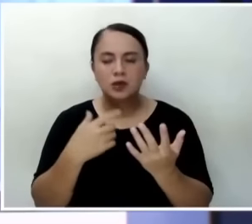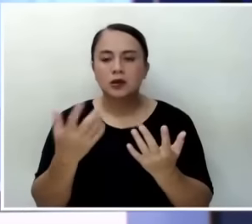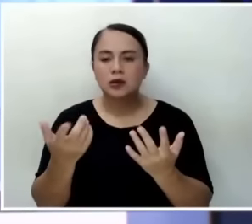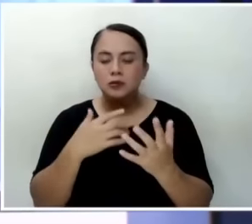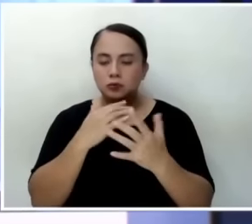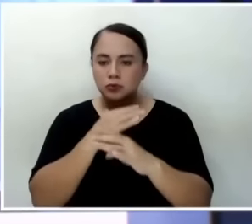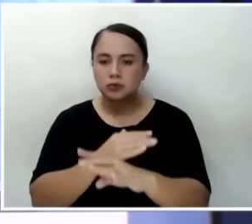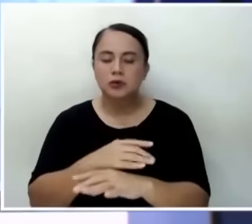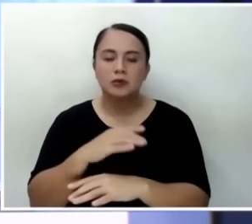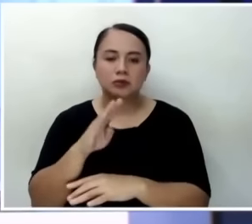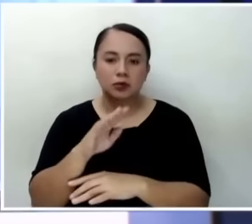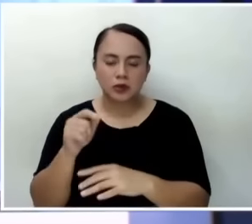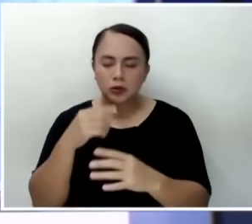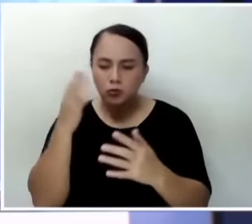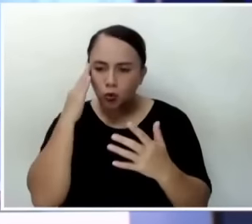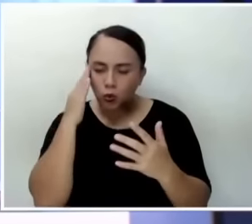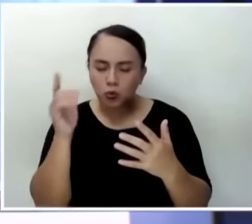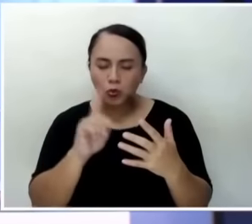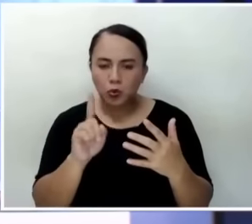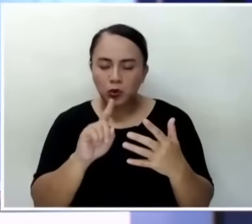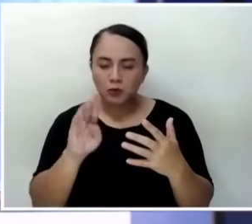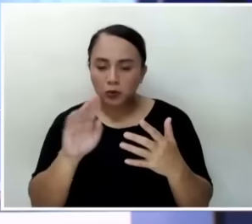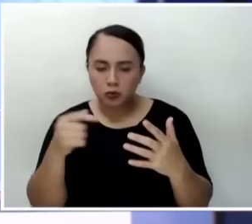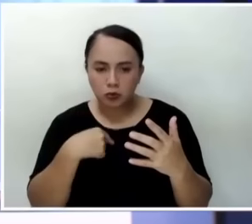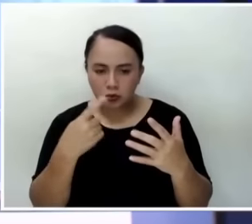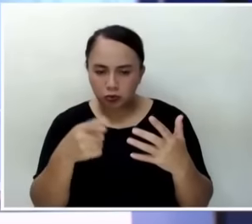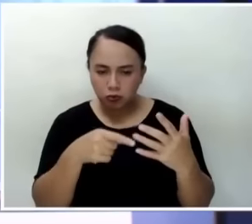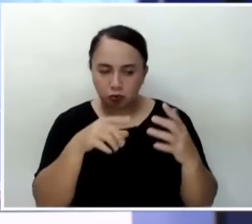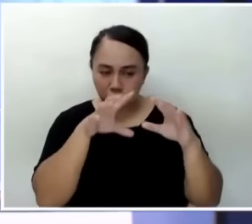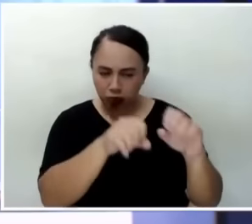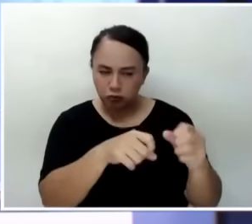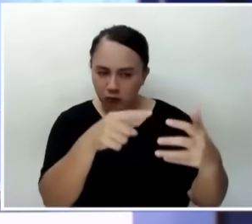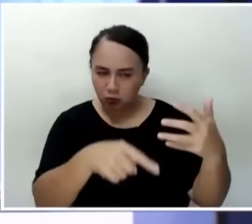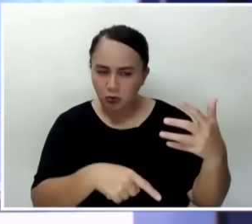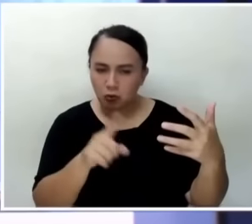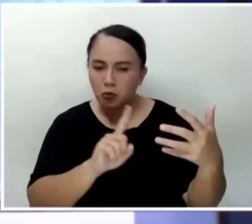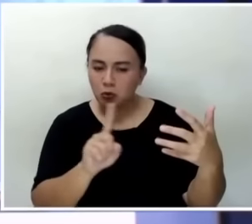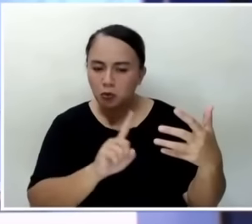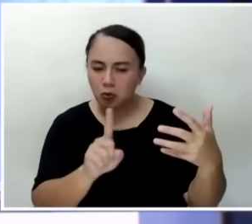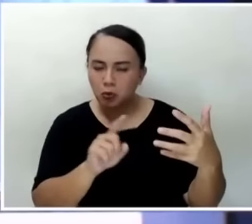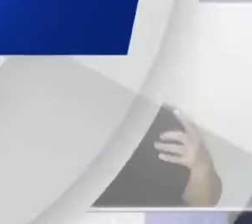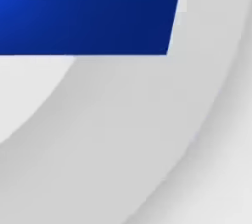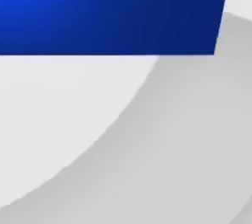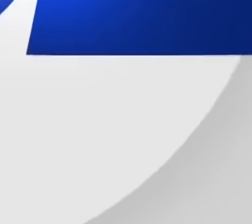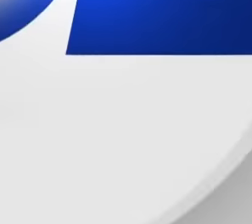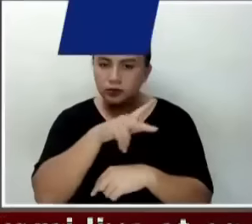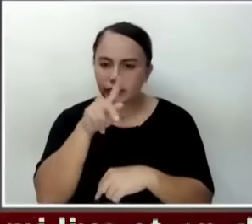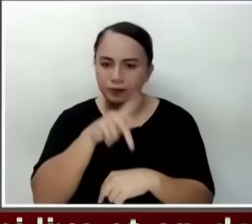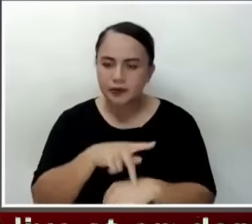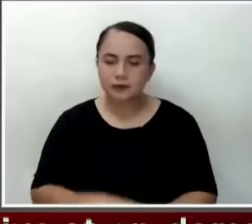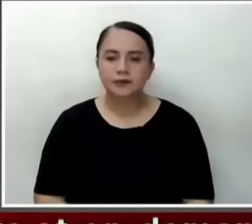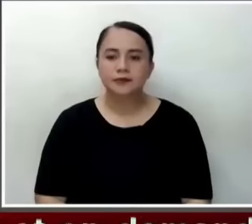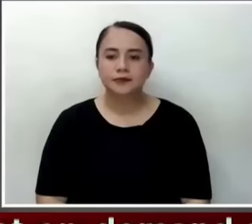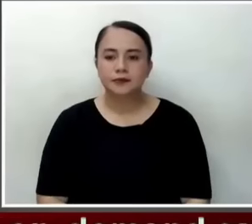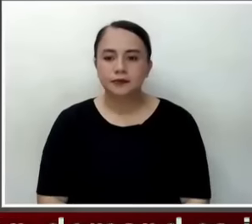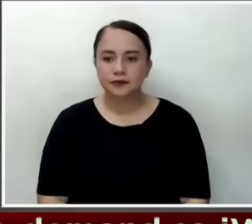ang status ng mga nahuling dayuhan. Nagpa-patrol, Karen De Guzman.